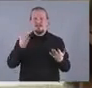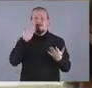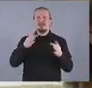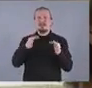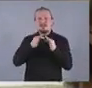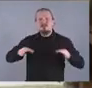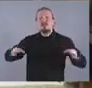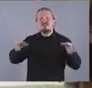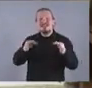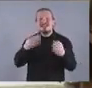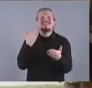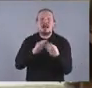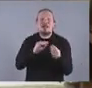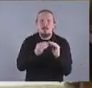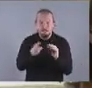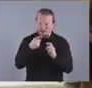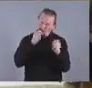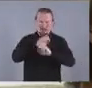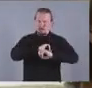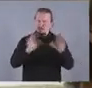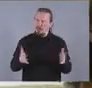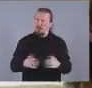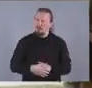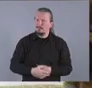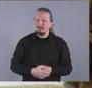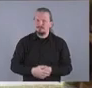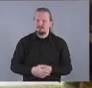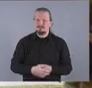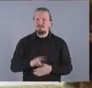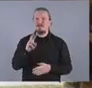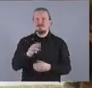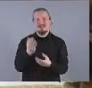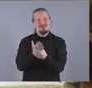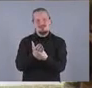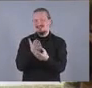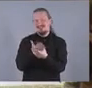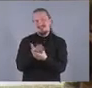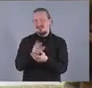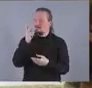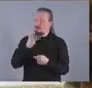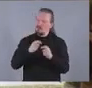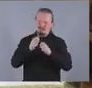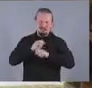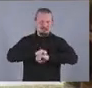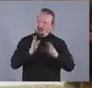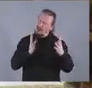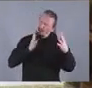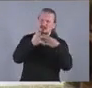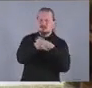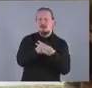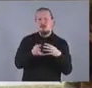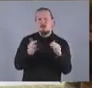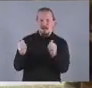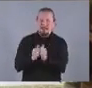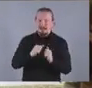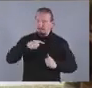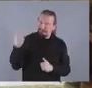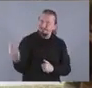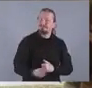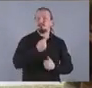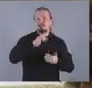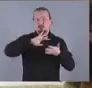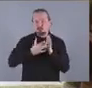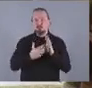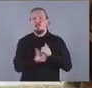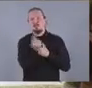parlons-en clairement. Car ce dossier mérite d'être mené en toute transparence et en concertation avec l'ensemble